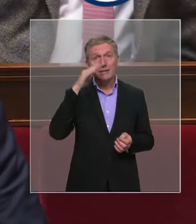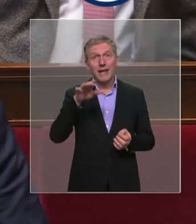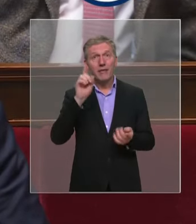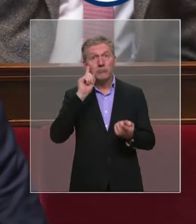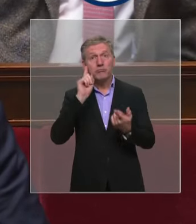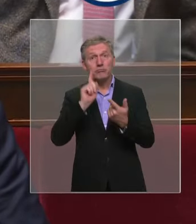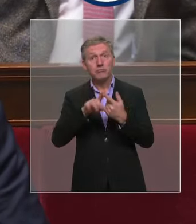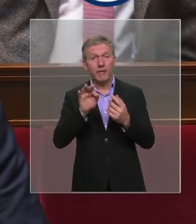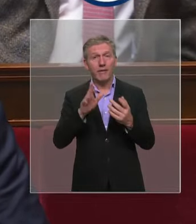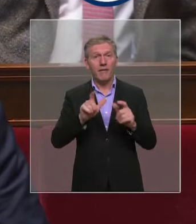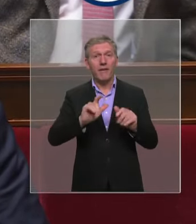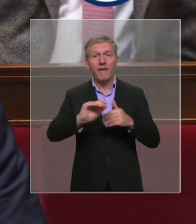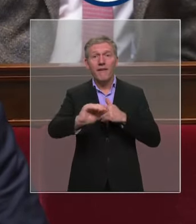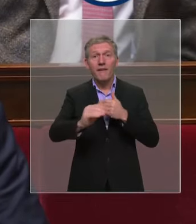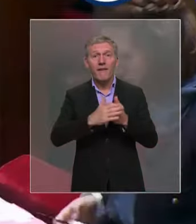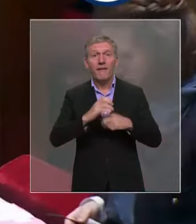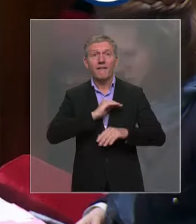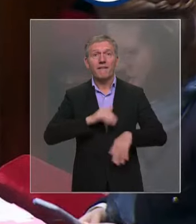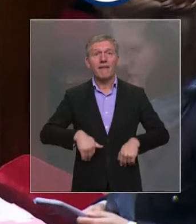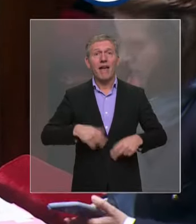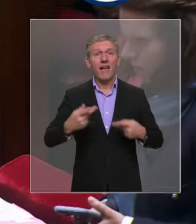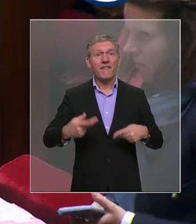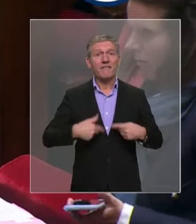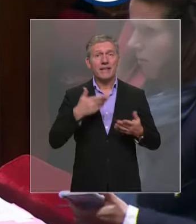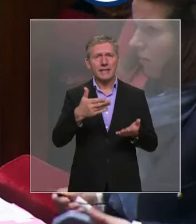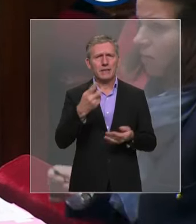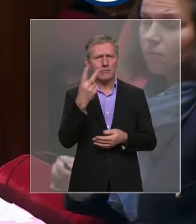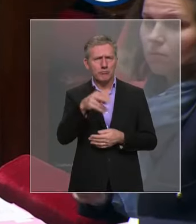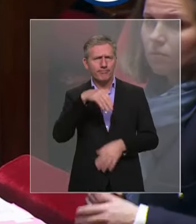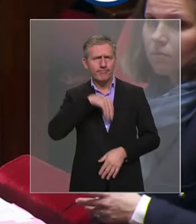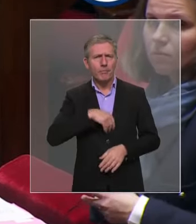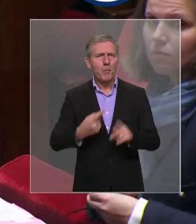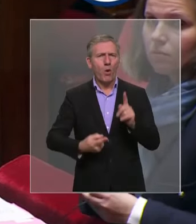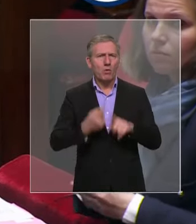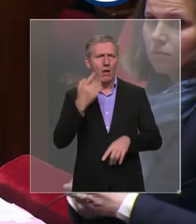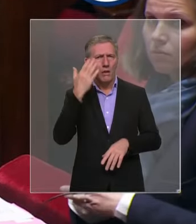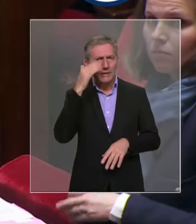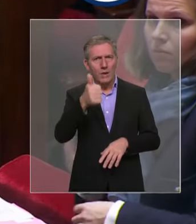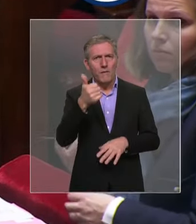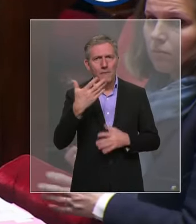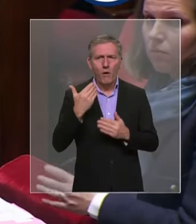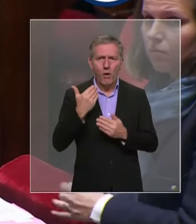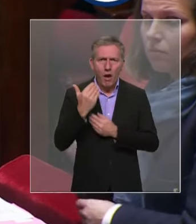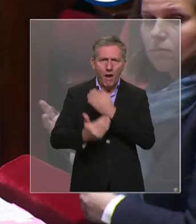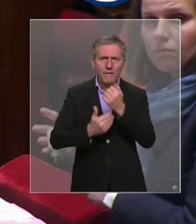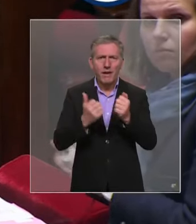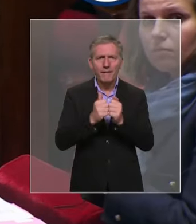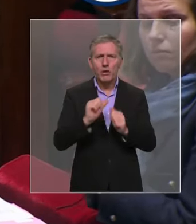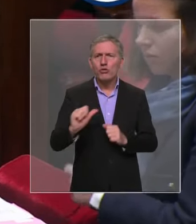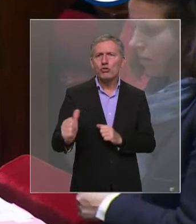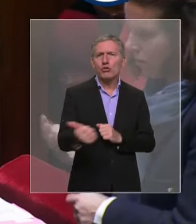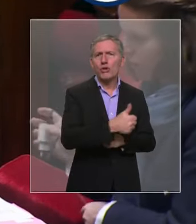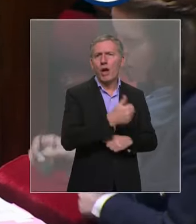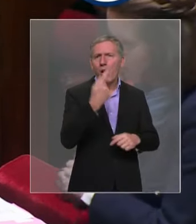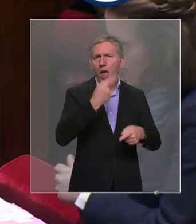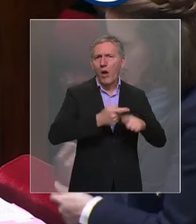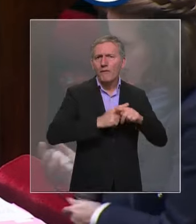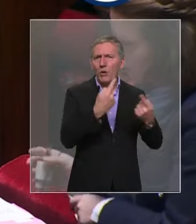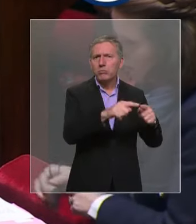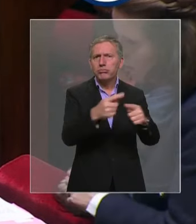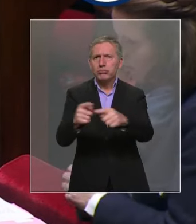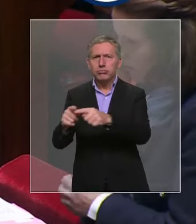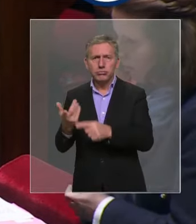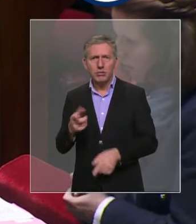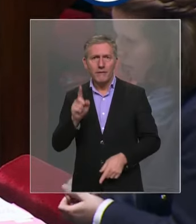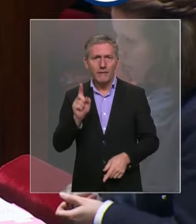la fin de vie vous tient à cœur. Je connais votre attachement à avancer dans le respect des convictions de chacun. Je sais que c'est